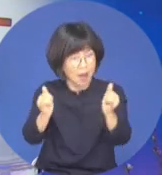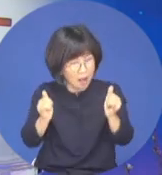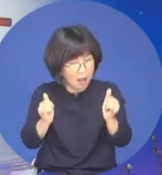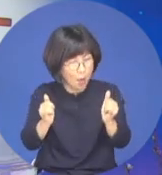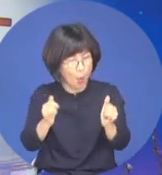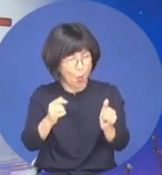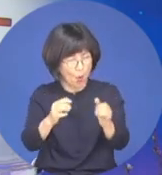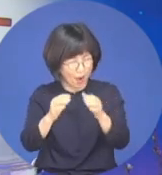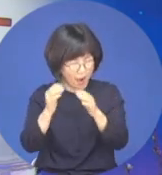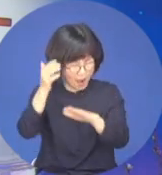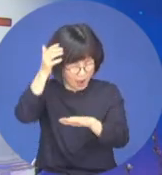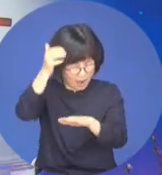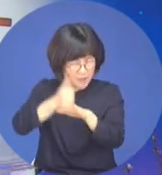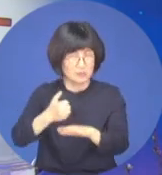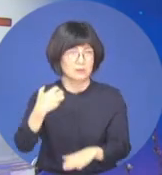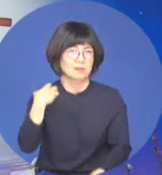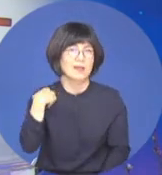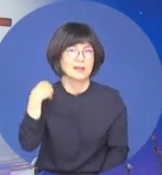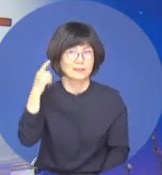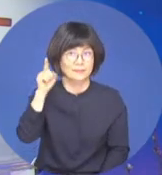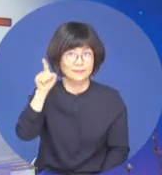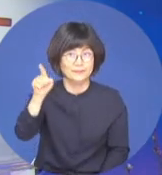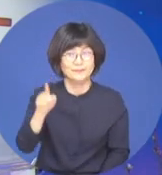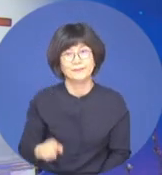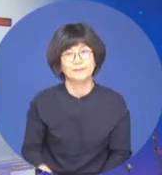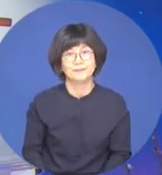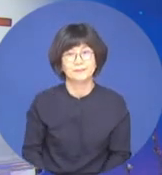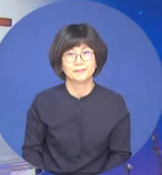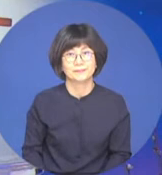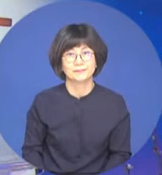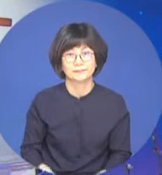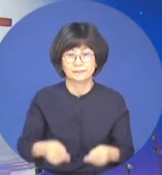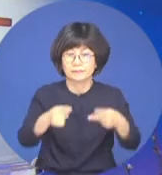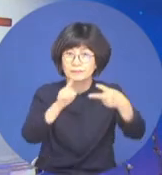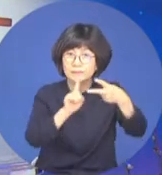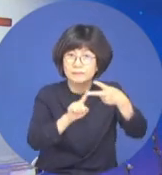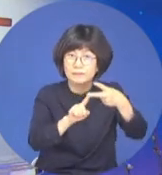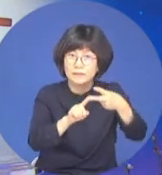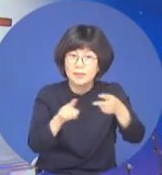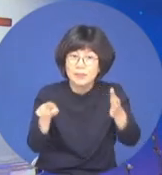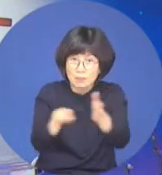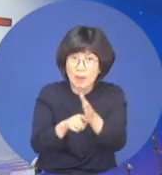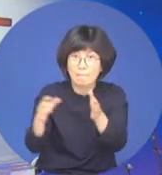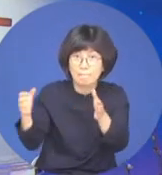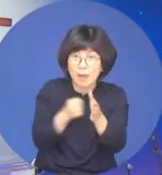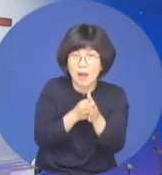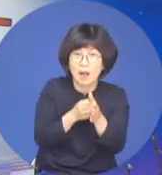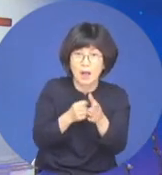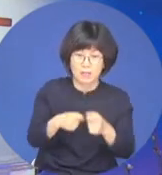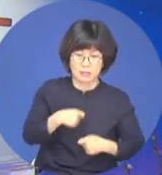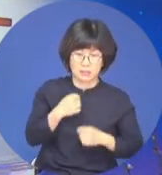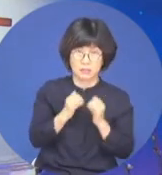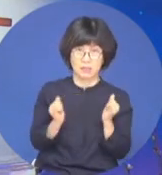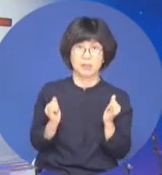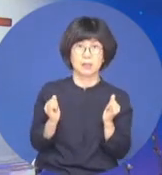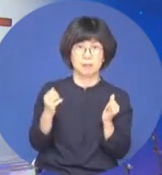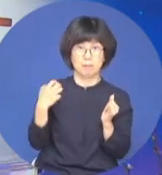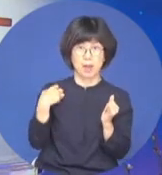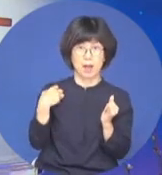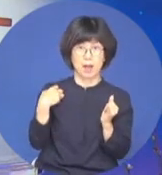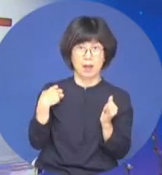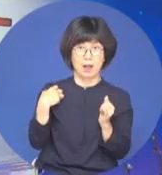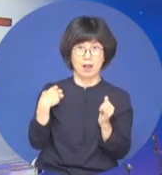거예요. 두 번째는 믿음으로 말미암아 의인이 된 성도는 무엇을 하느냐? 성도는